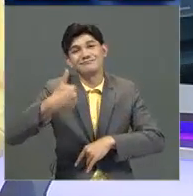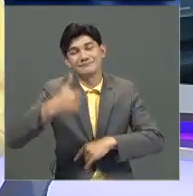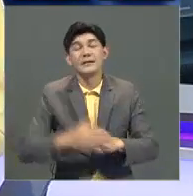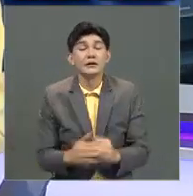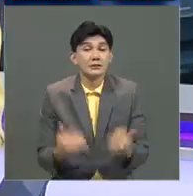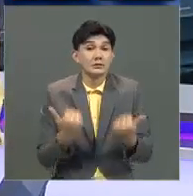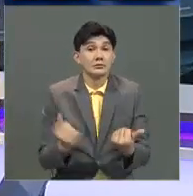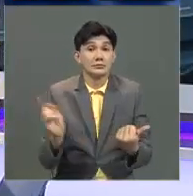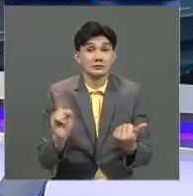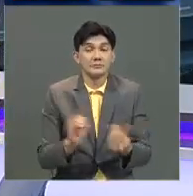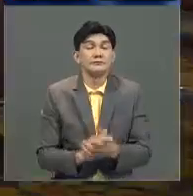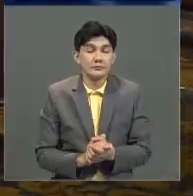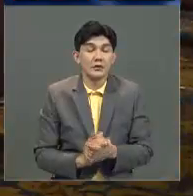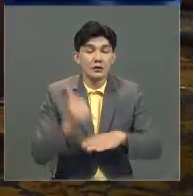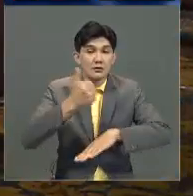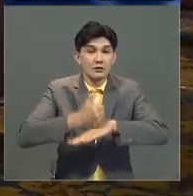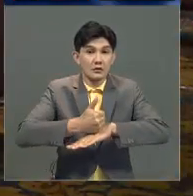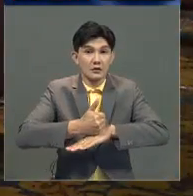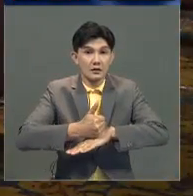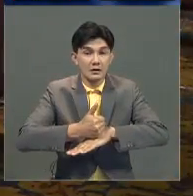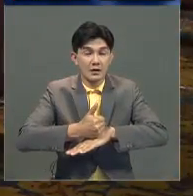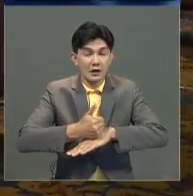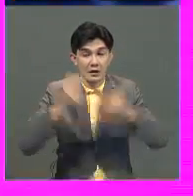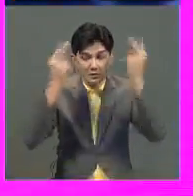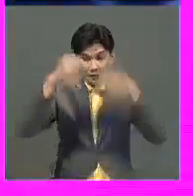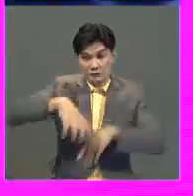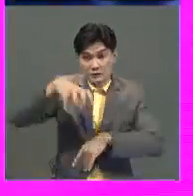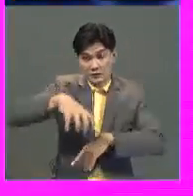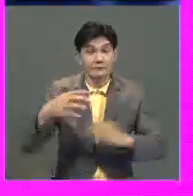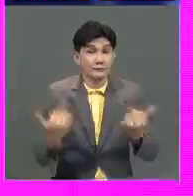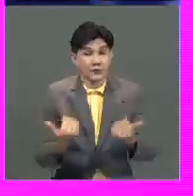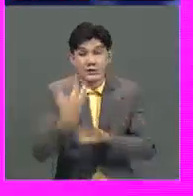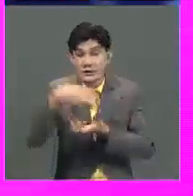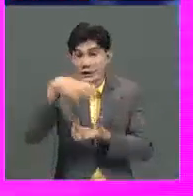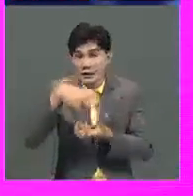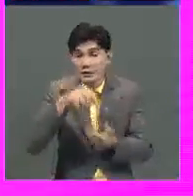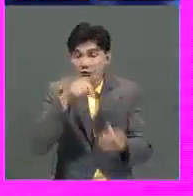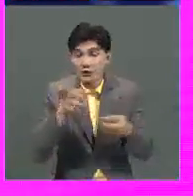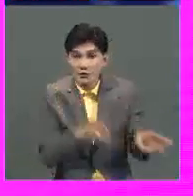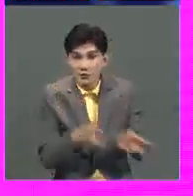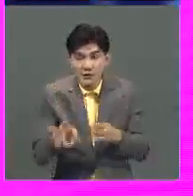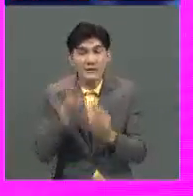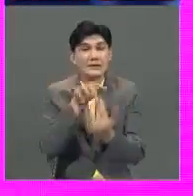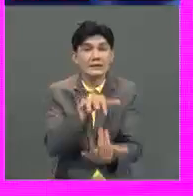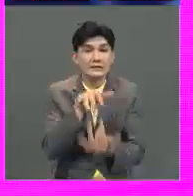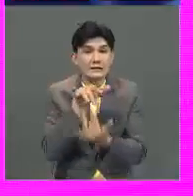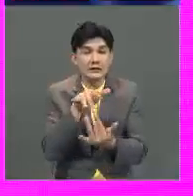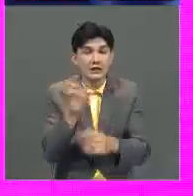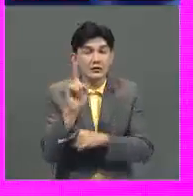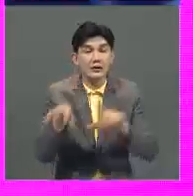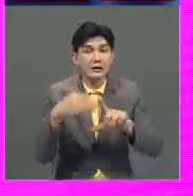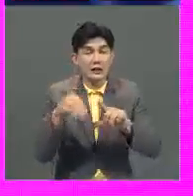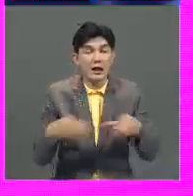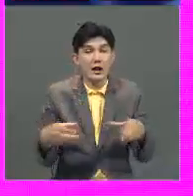ยเรื่องนี้นายเทวัญลิปตพันลบค่ะรัฐมนตรีประจำสำนักนายกรัฐมนตรีกล่าวว่าช่องทางการสื่อสารผ่านไลน์ก